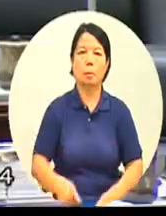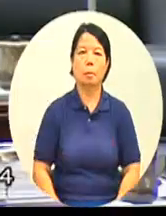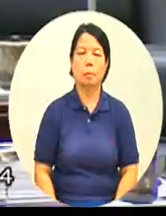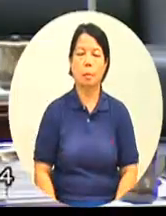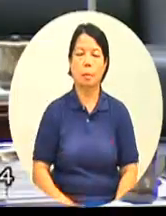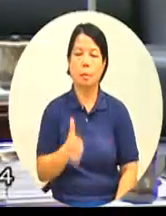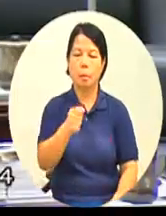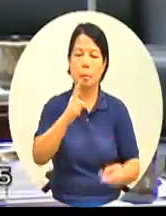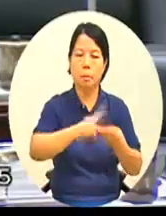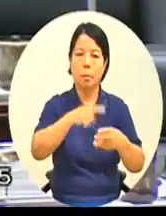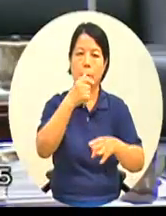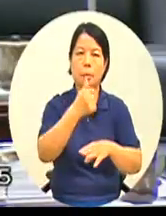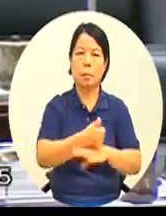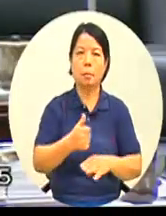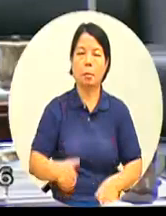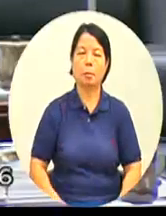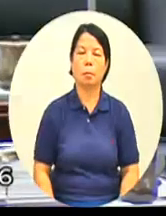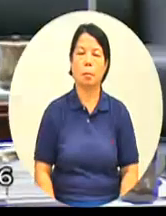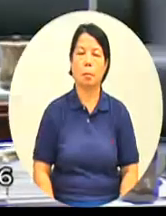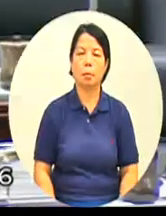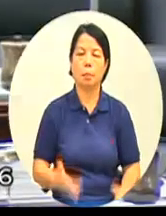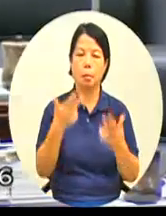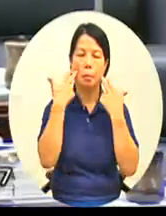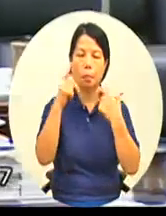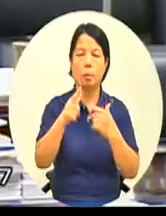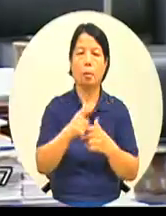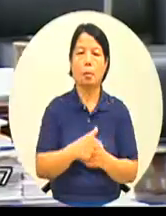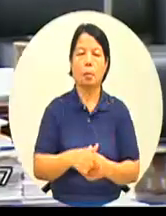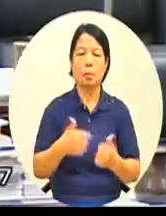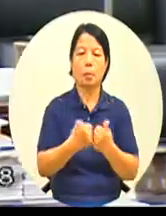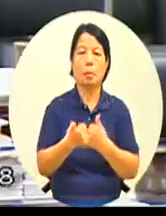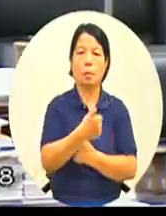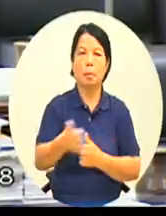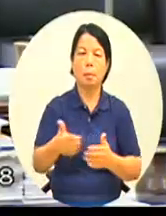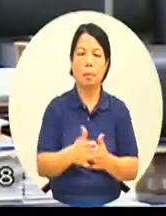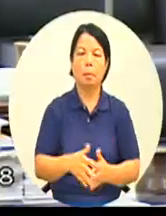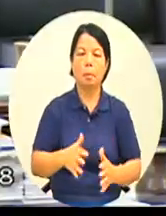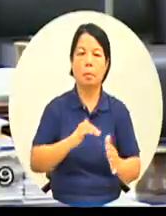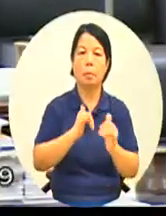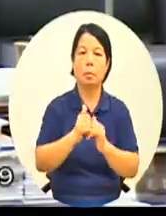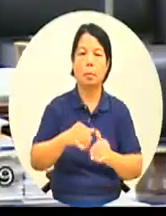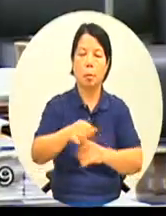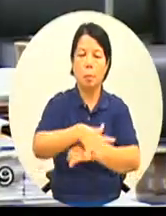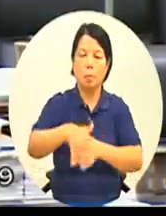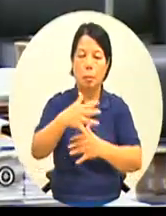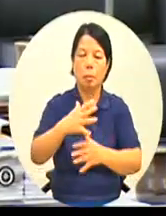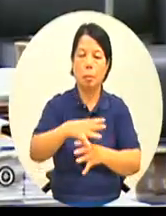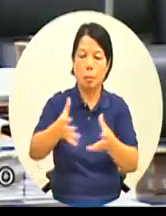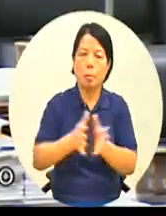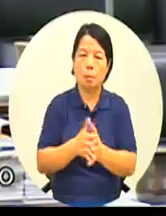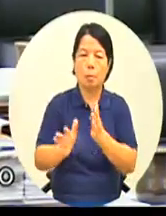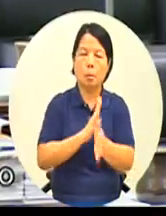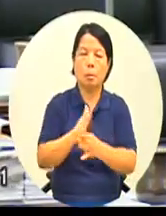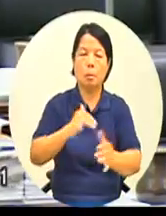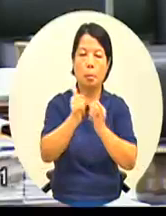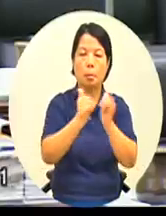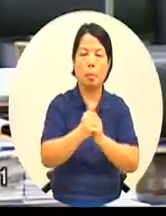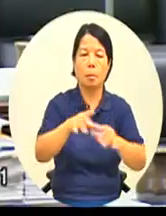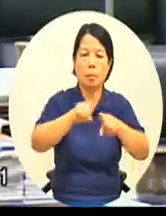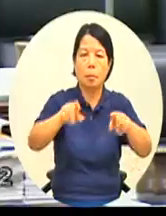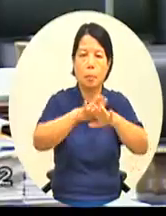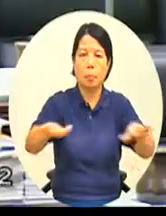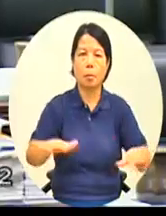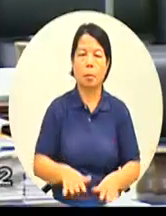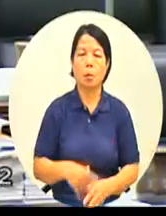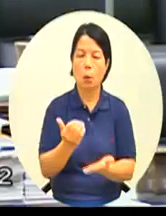谢谢主席邓应安议员以及市府的团队，市民朋友大家平安。我跟劳工局来